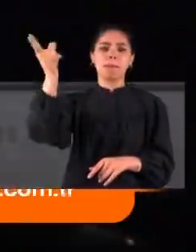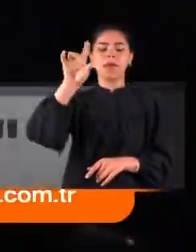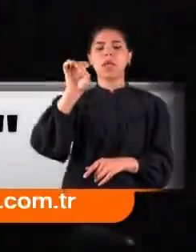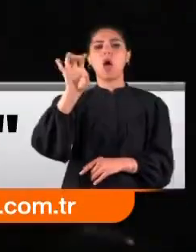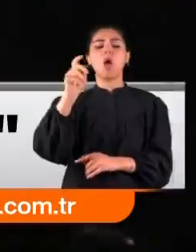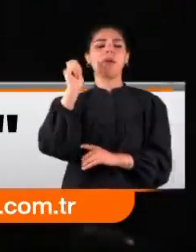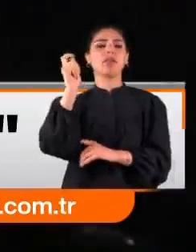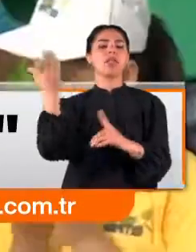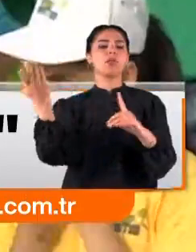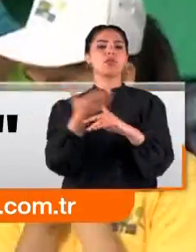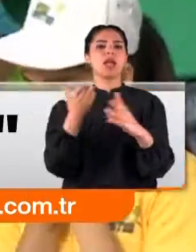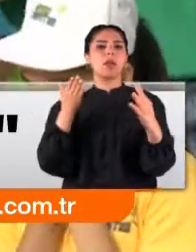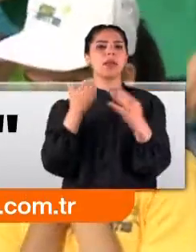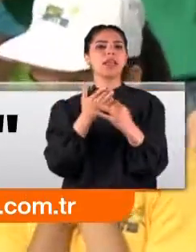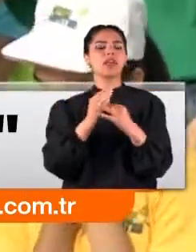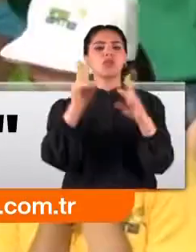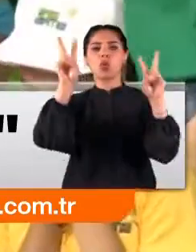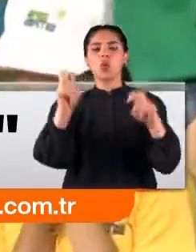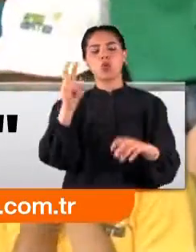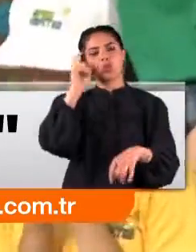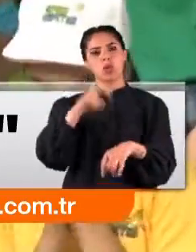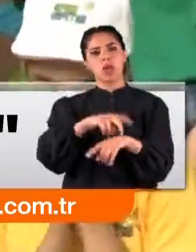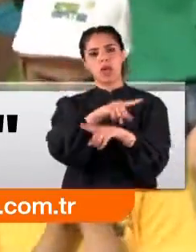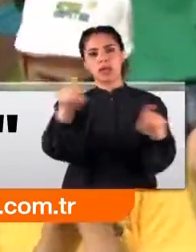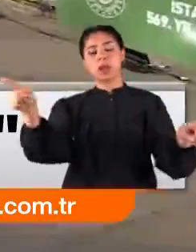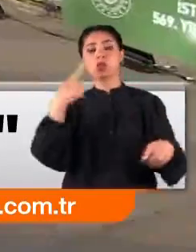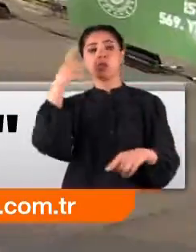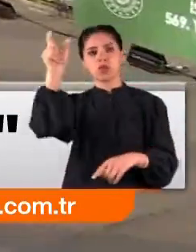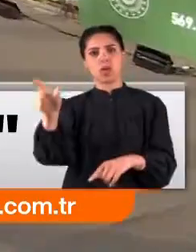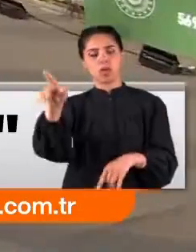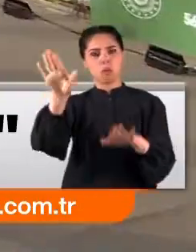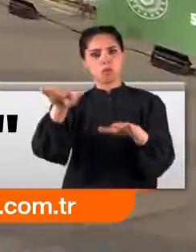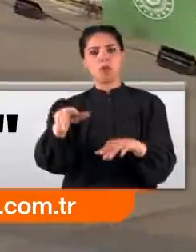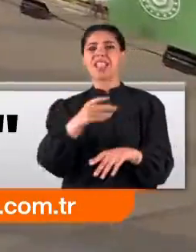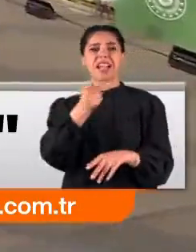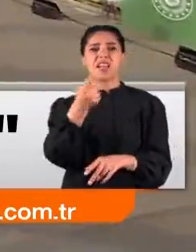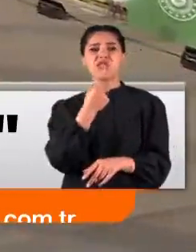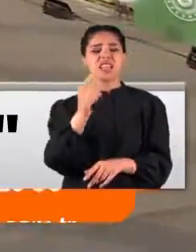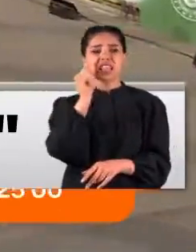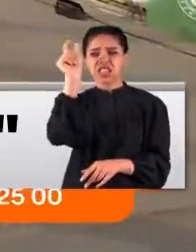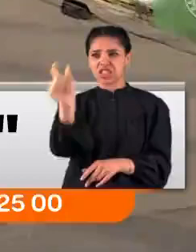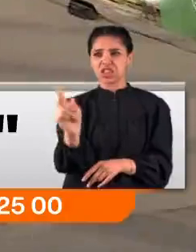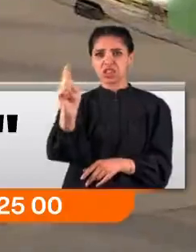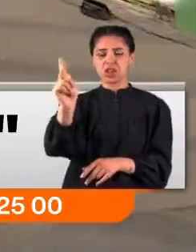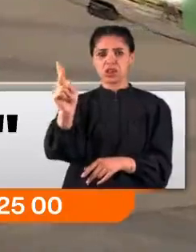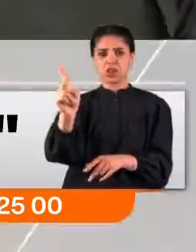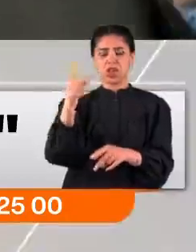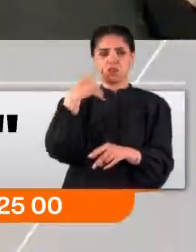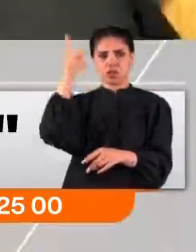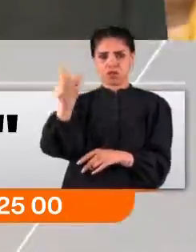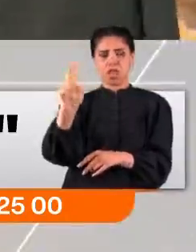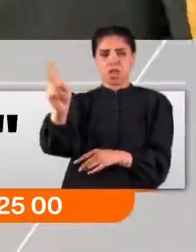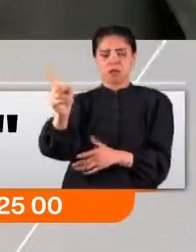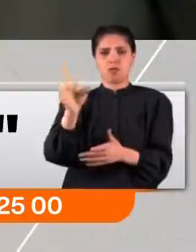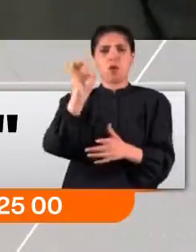darbe girişimini hatırlattı. İşte Erdoğan burada. Kaçacak dediğiniz kişi Tayyip Erdoğan ya.